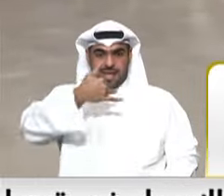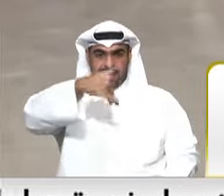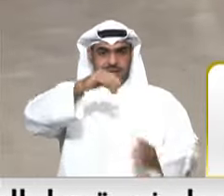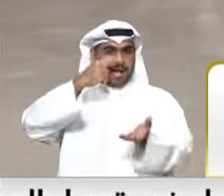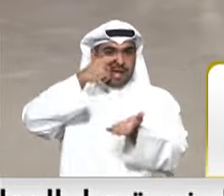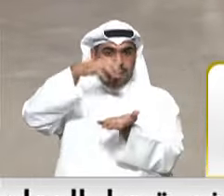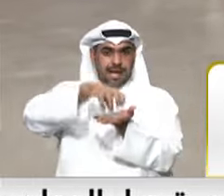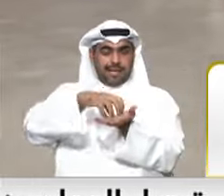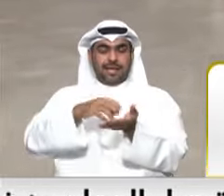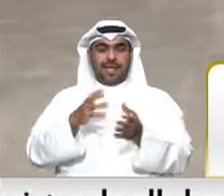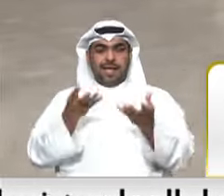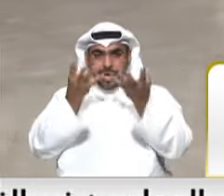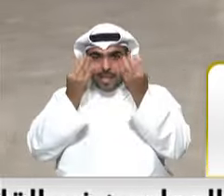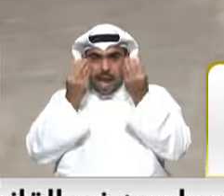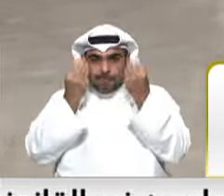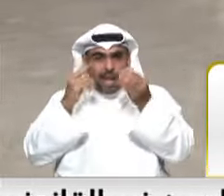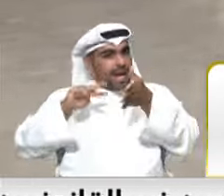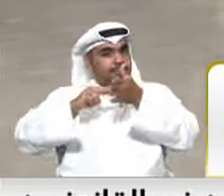الناس